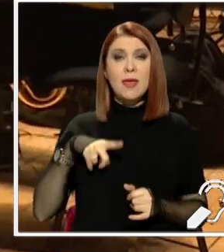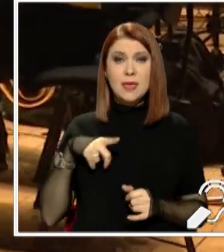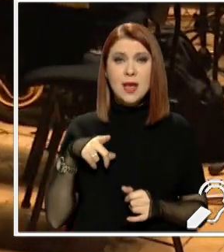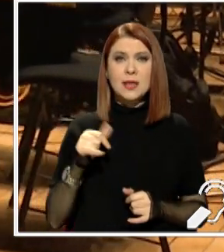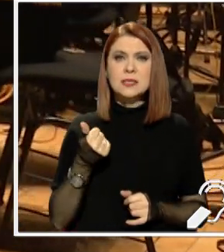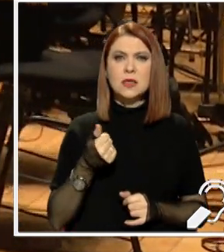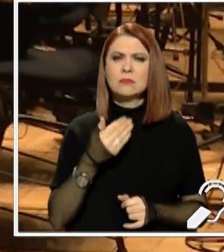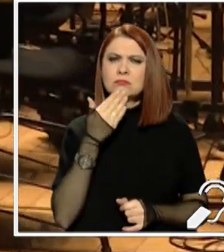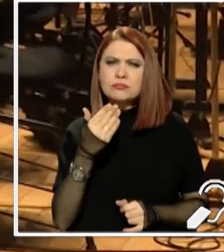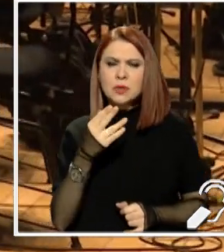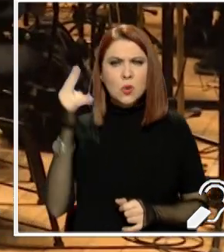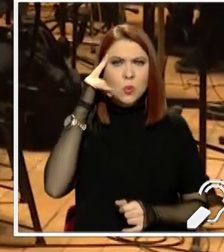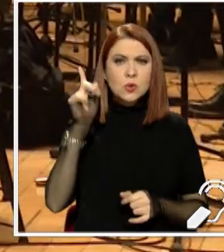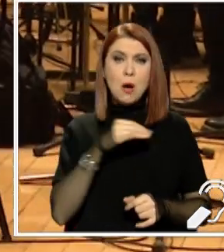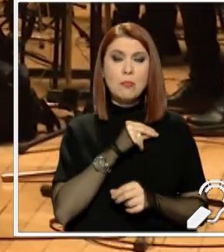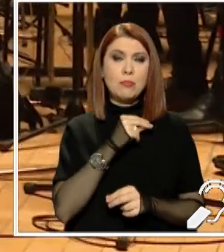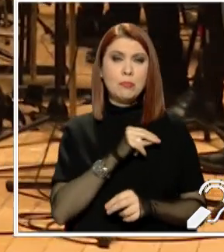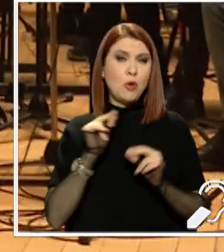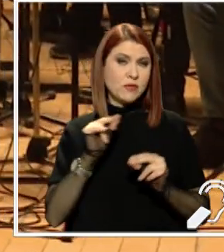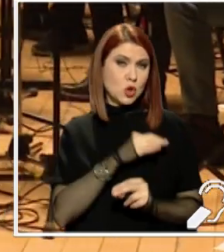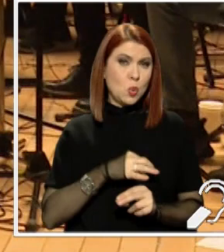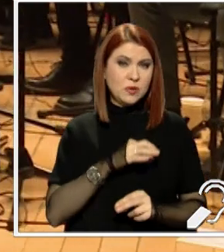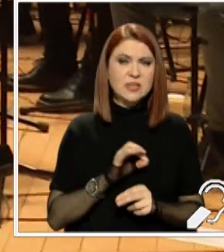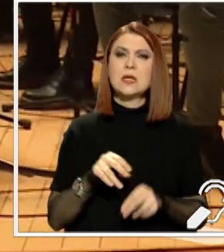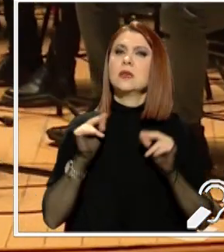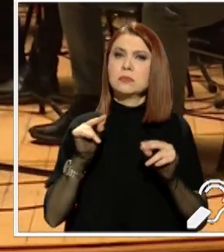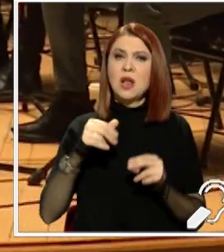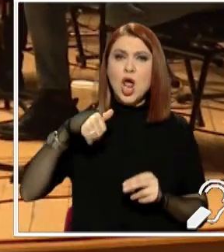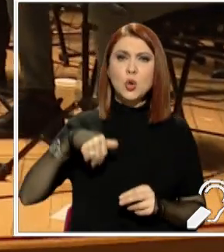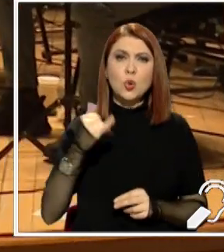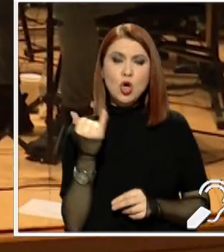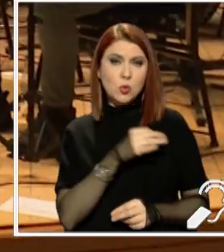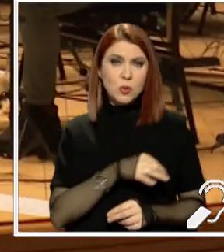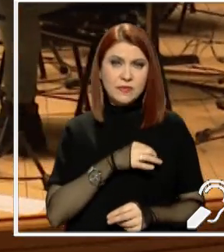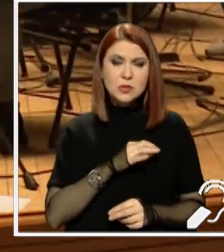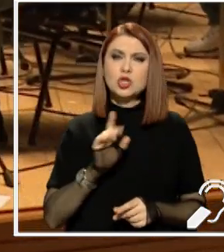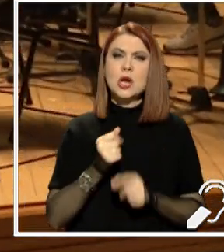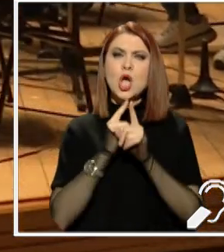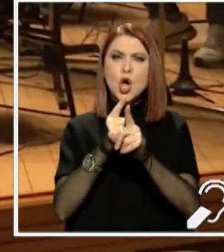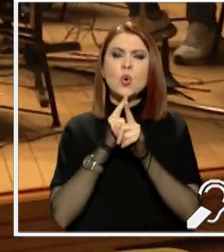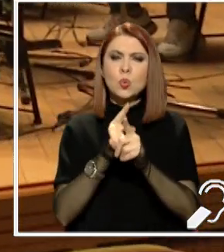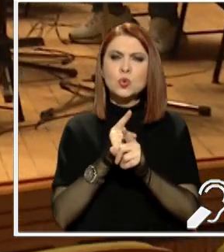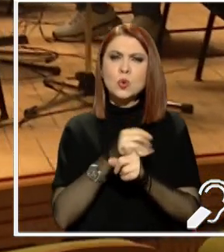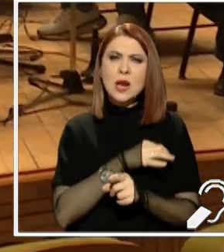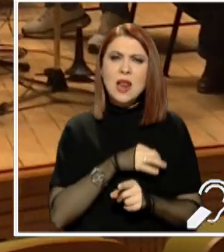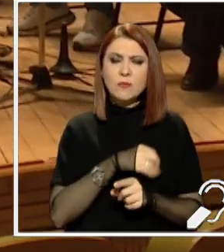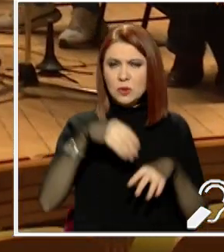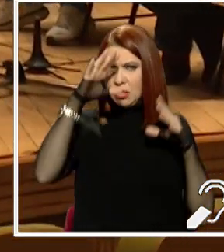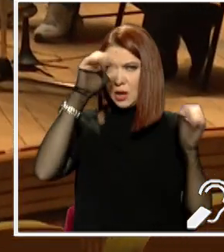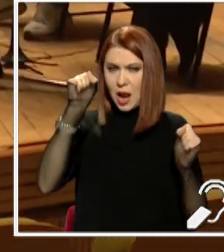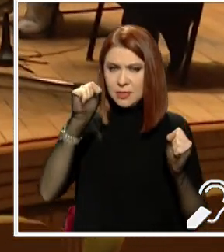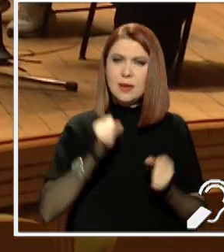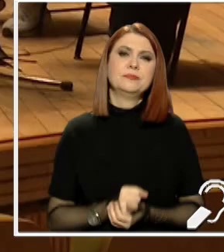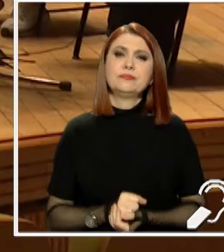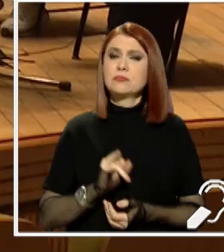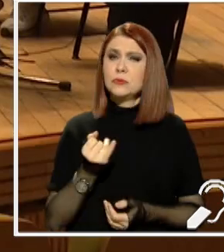Sipiaghin este apreciat și ca profesor universitar. Predă la New York University și susține cursuri la Conservatorul din Amsterdam,